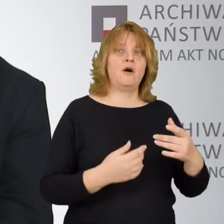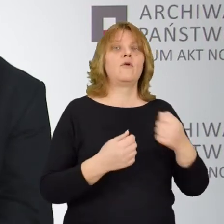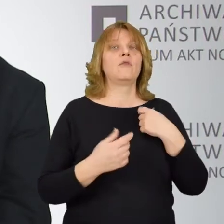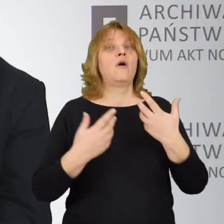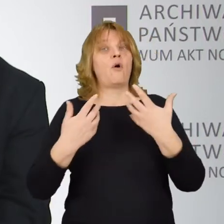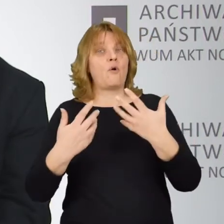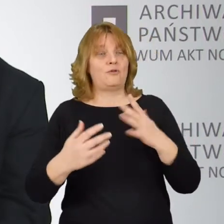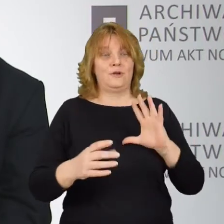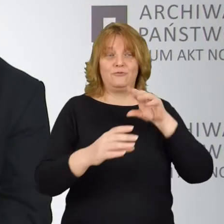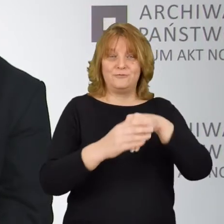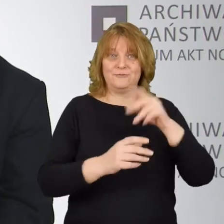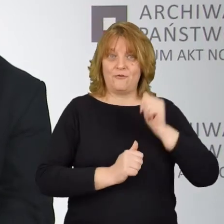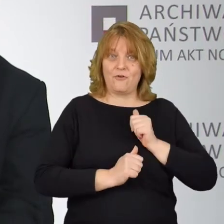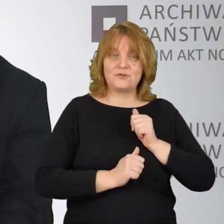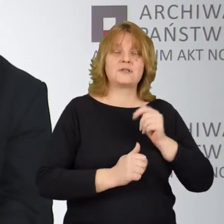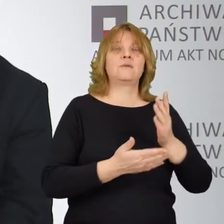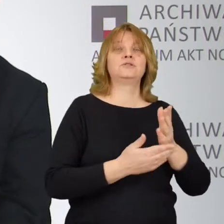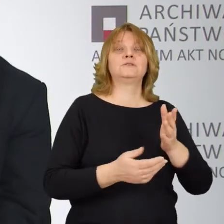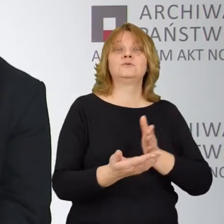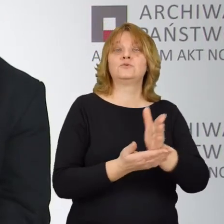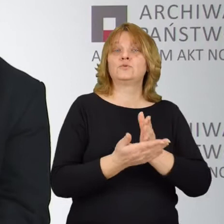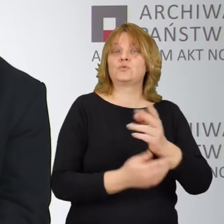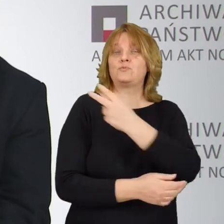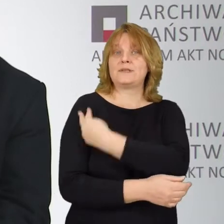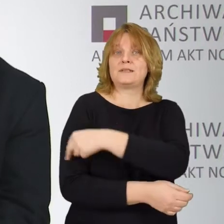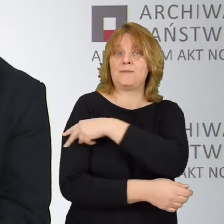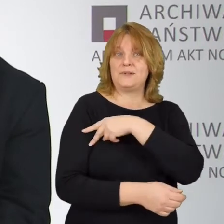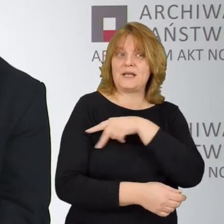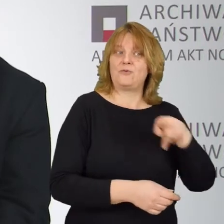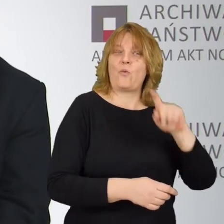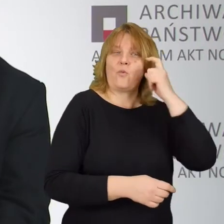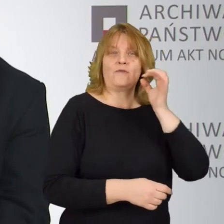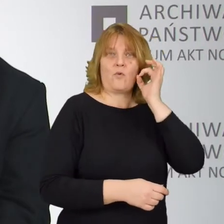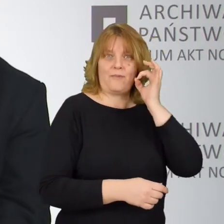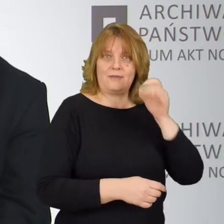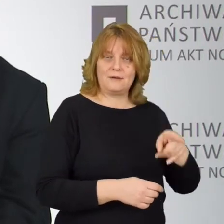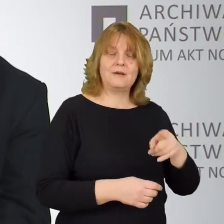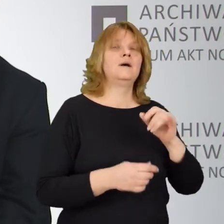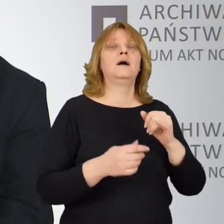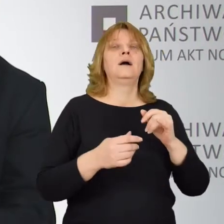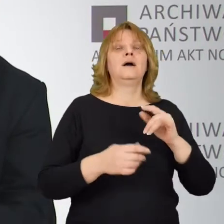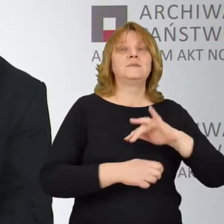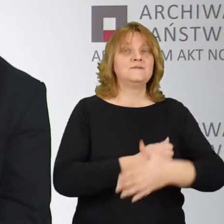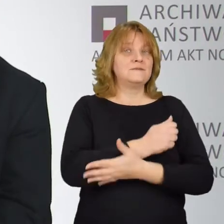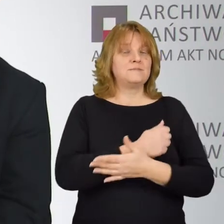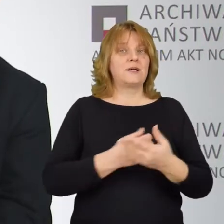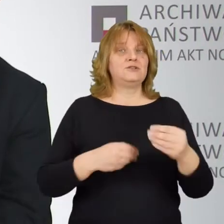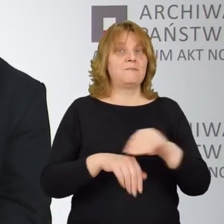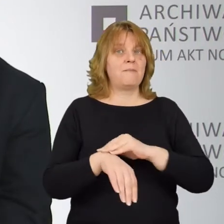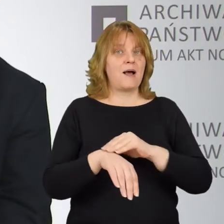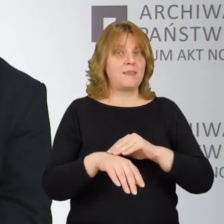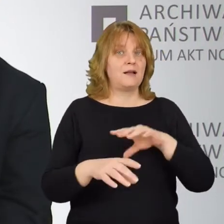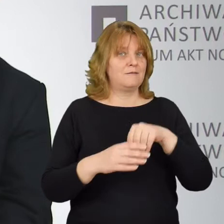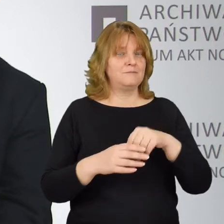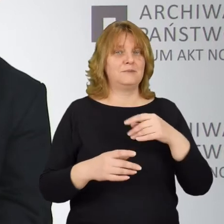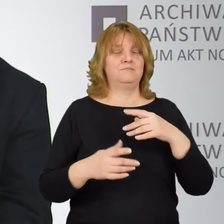Od ochotników, poprzez służbę sanitarną, to był apel zwłaszcza do kobiet, poprzez wsparcie materialne,